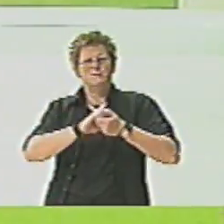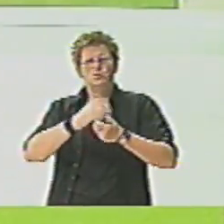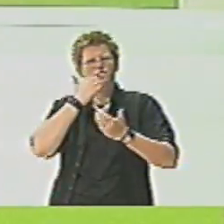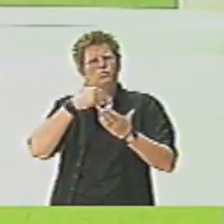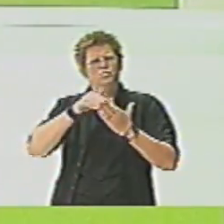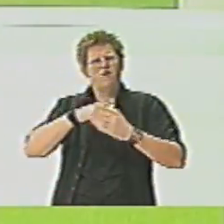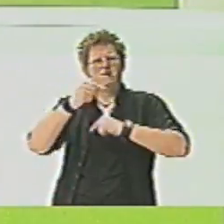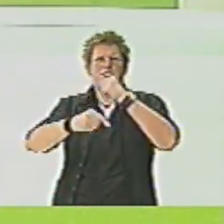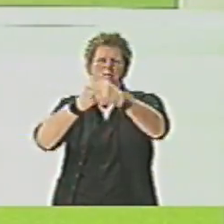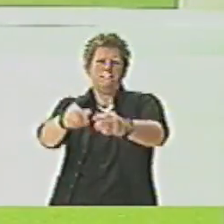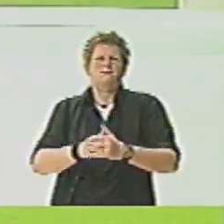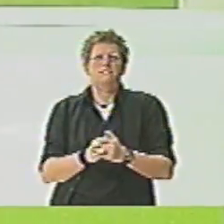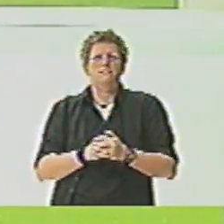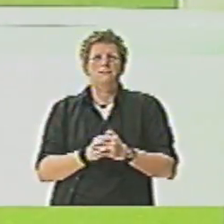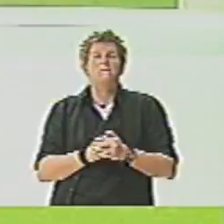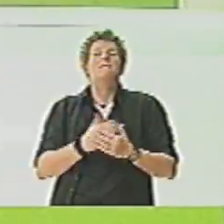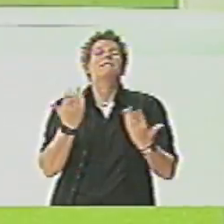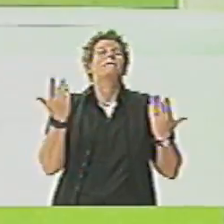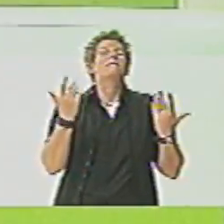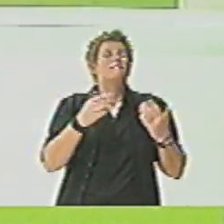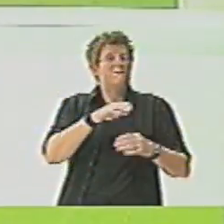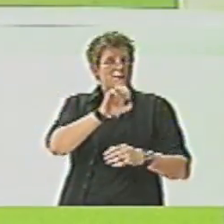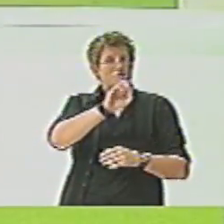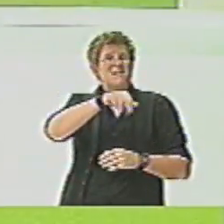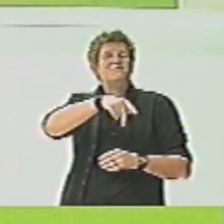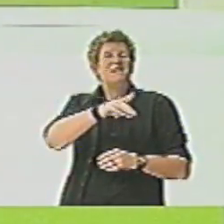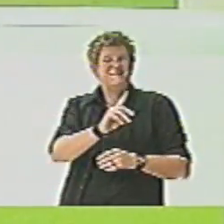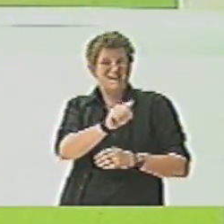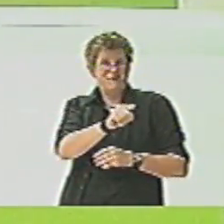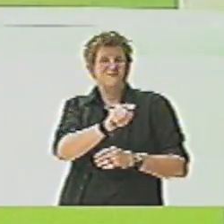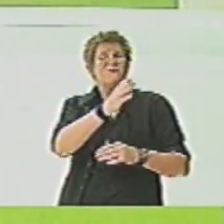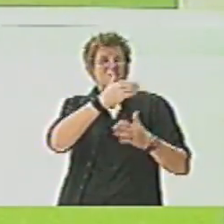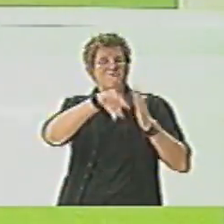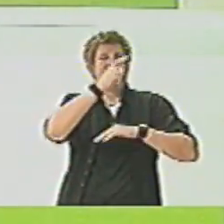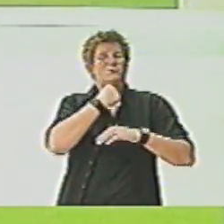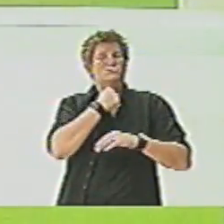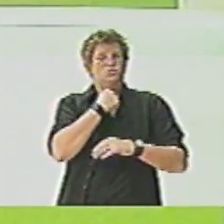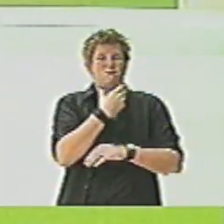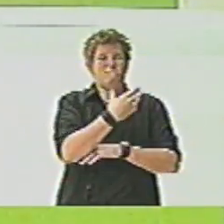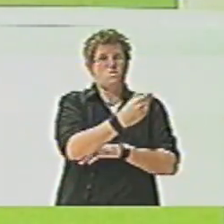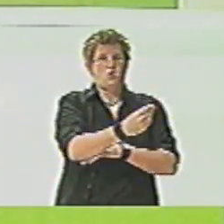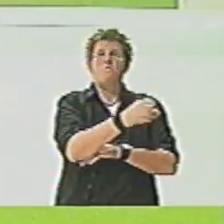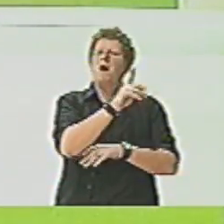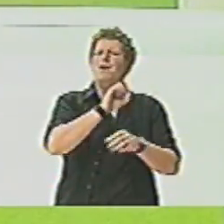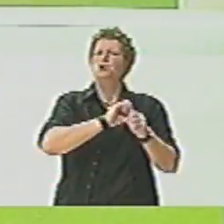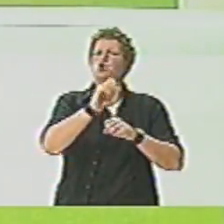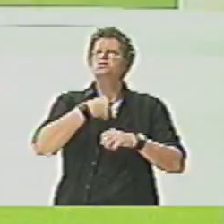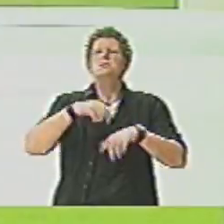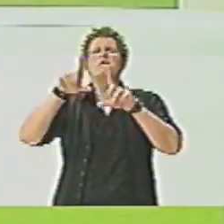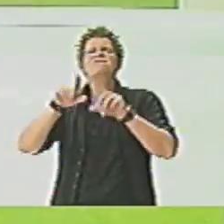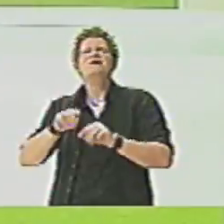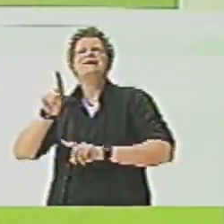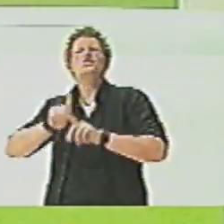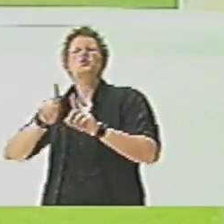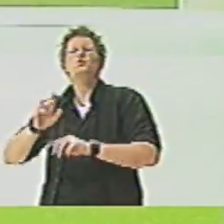hat, dank ihrer Ministerpräsidentin, heißt eben nicht auf der anderen Seite, dass weniger Grün gewünscht ist in